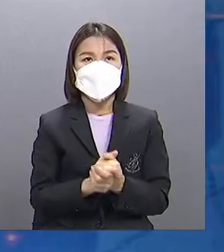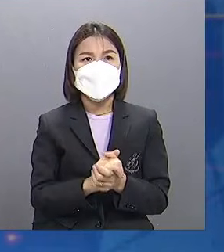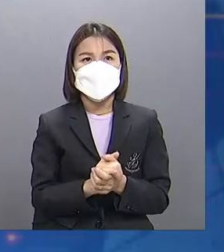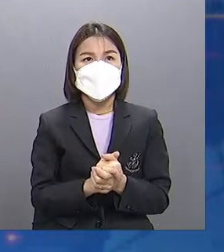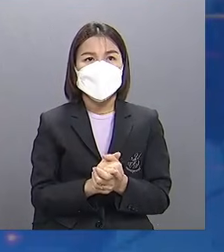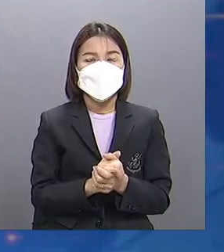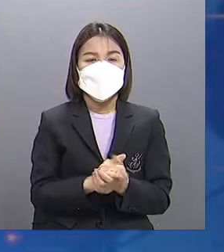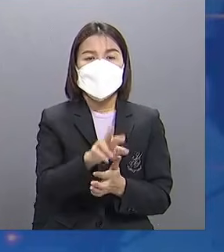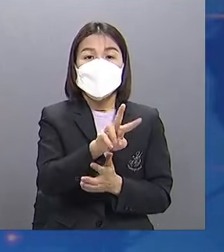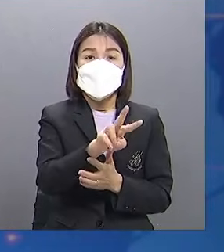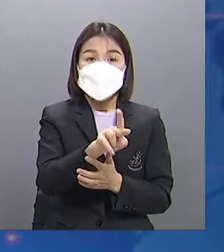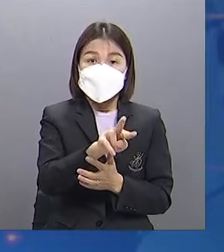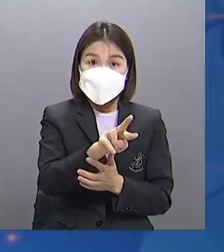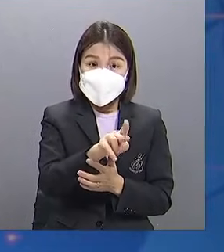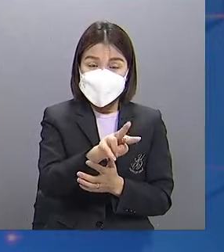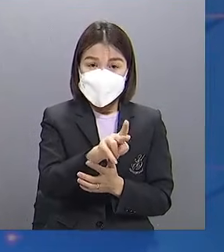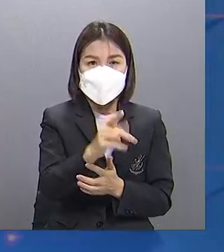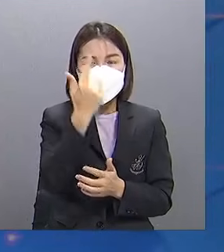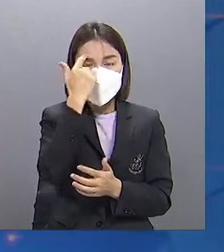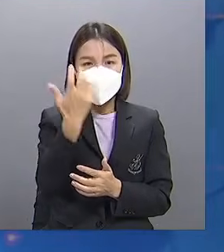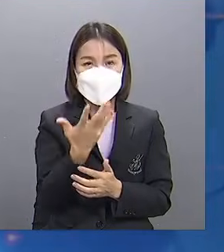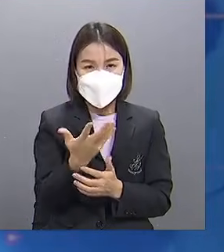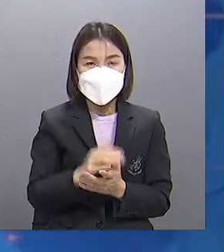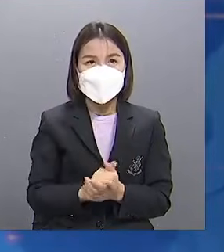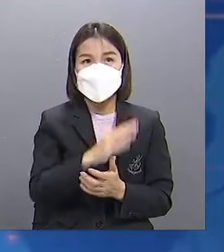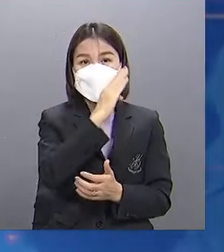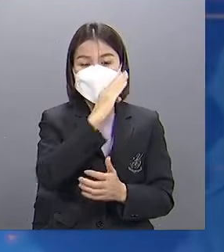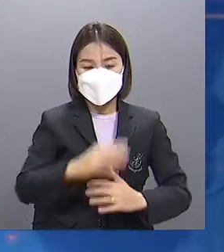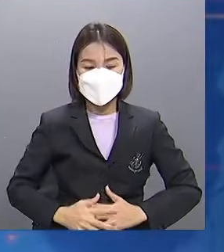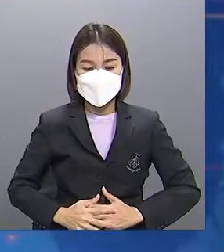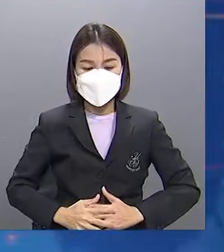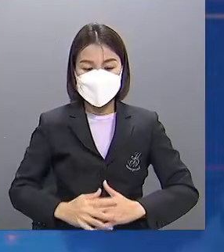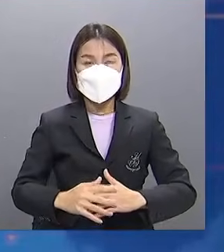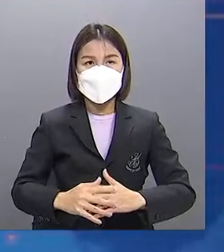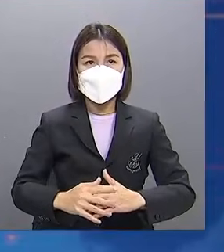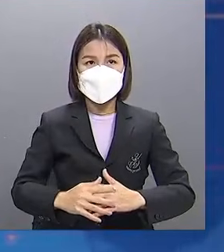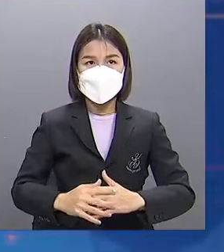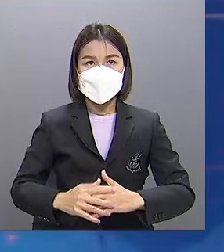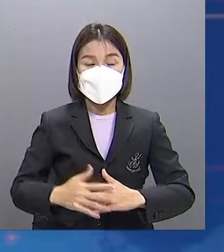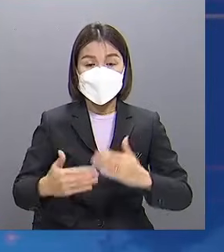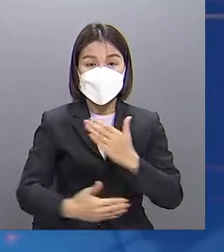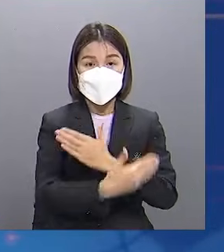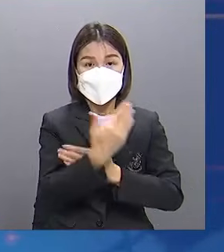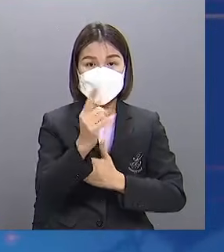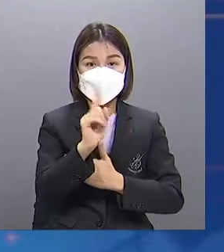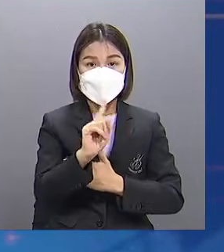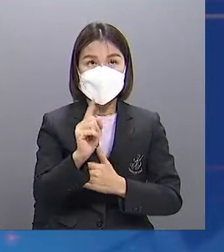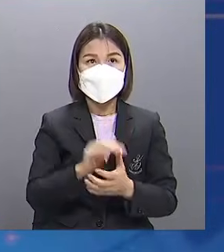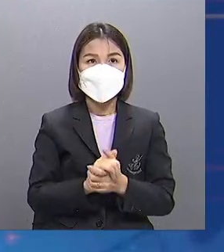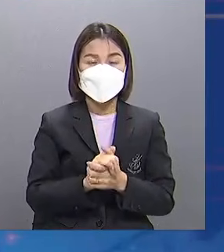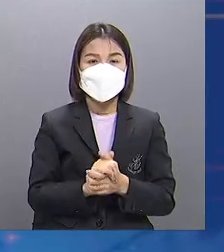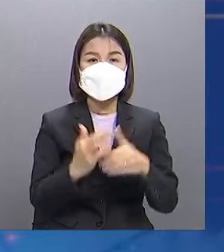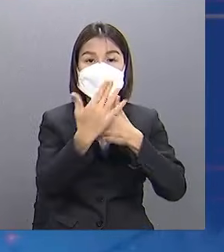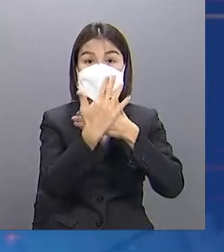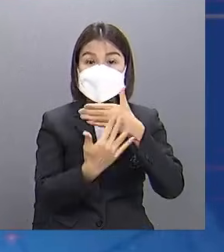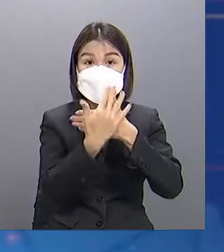เวลาอยู่บนเตียงเพราะว่าเวลาที่เราท้องเนี่ยมันมีปัจจัยที่ทำให้เรามีการแข็งตัวของเลือดสูงขึ้นนะครับดังนั้นโ